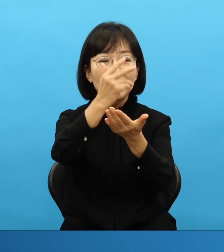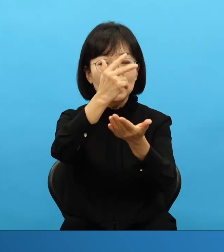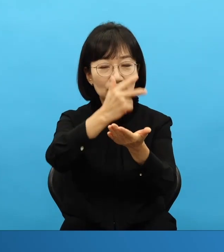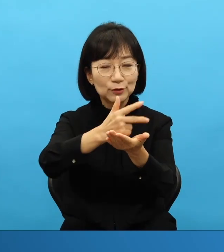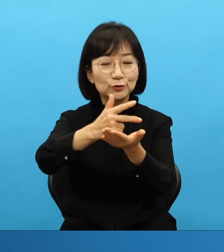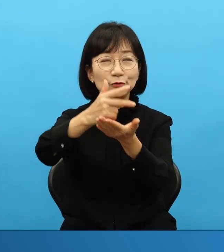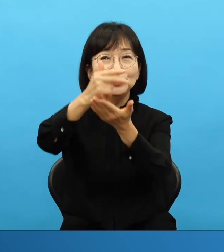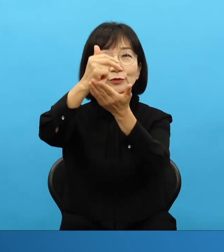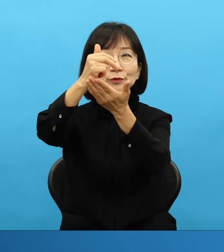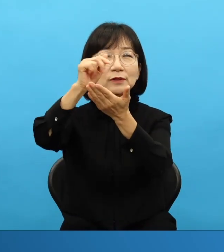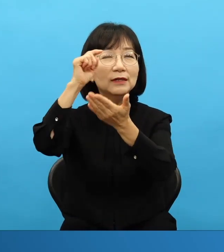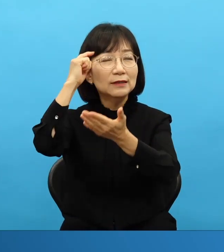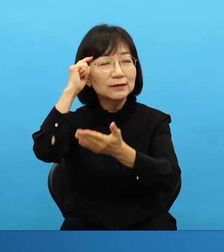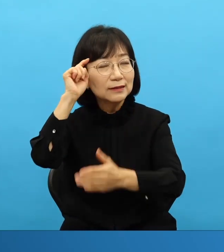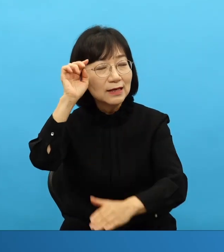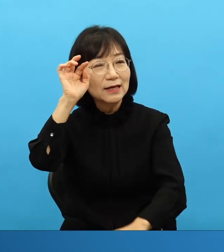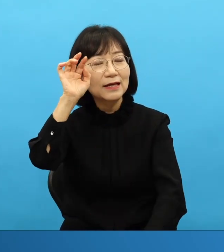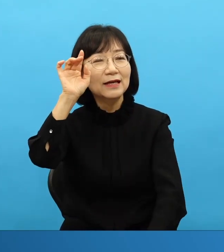자손들 다 주를